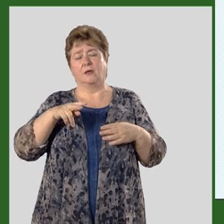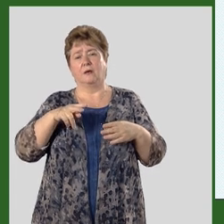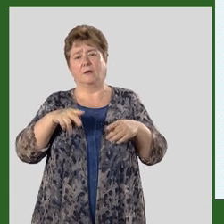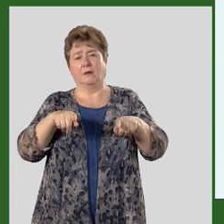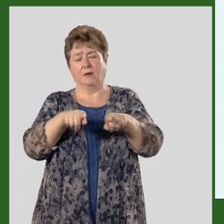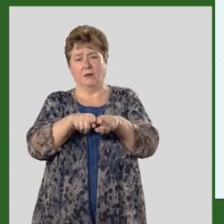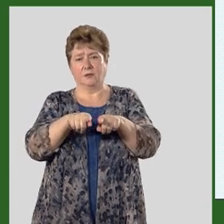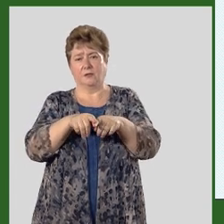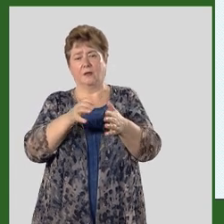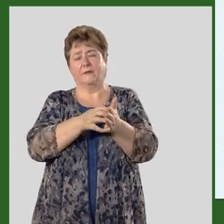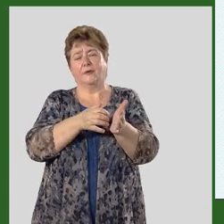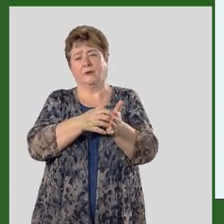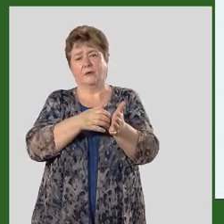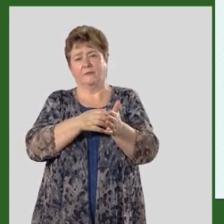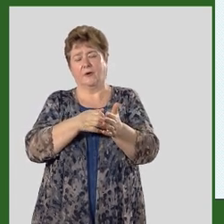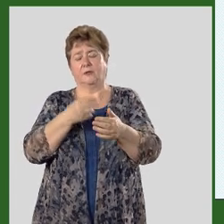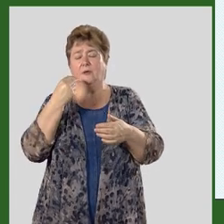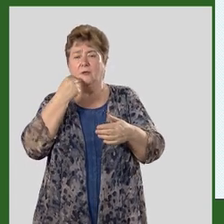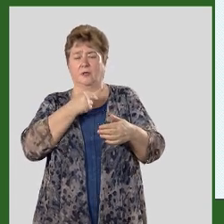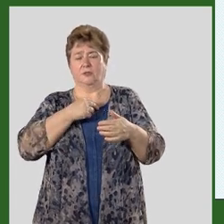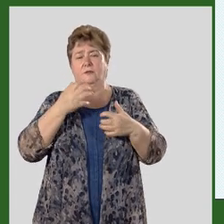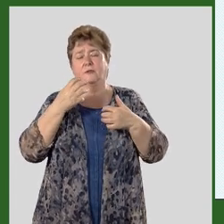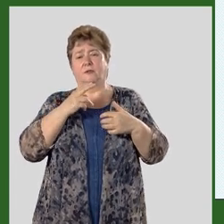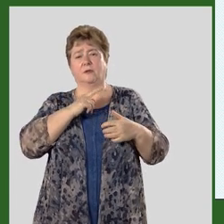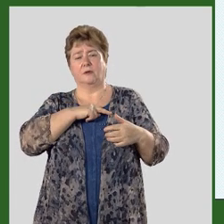дефицит квалифицированной рабочей силы.